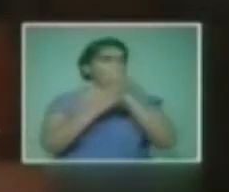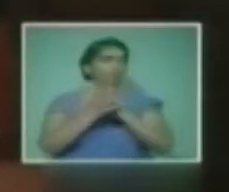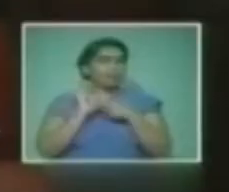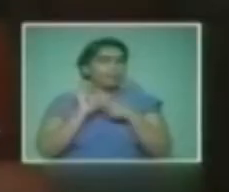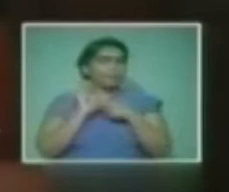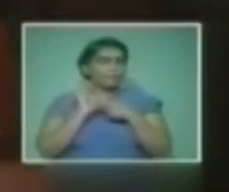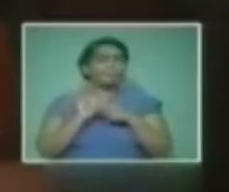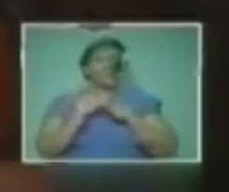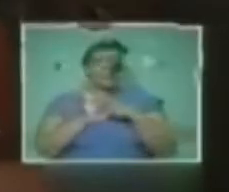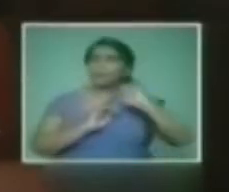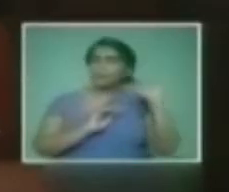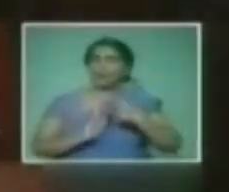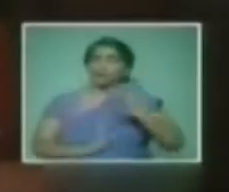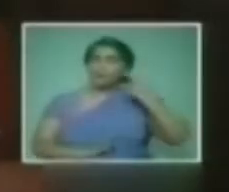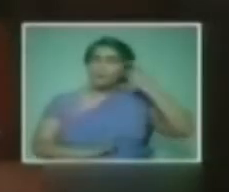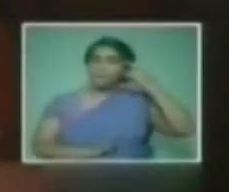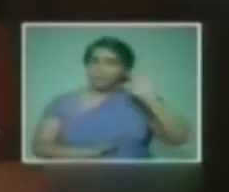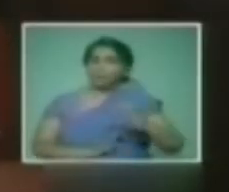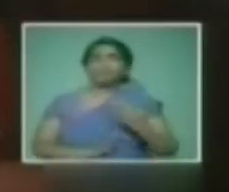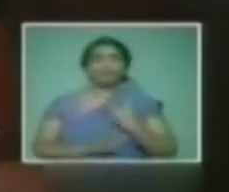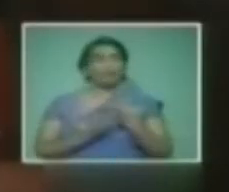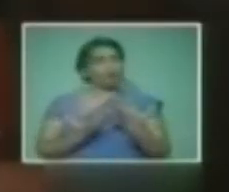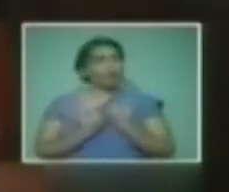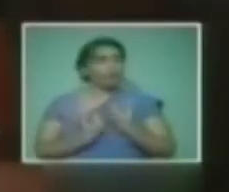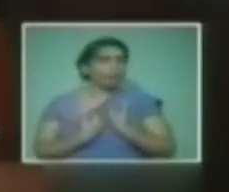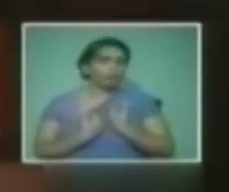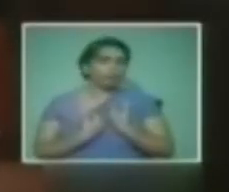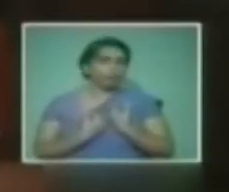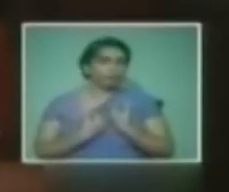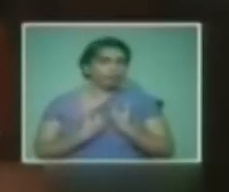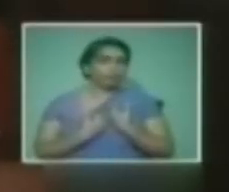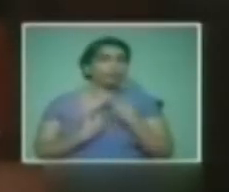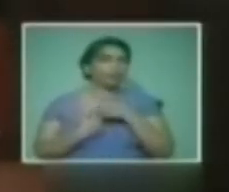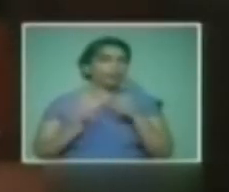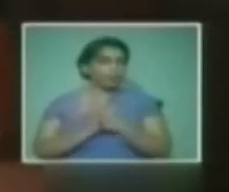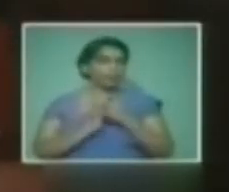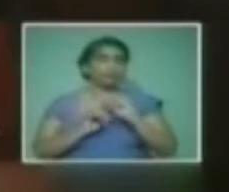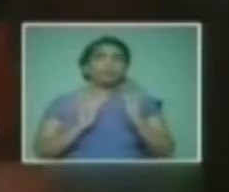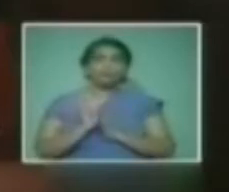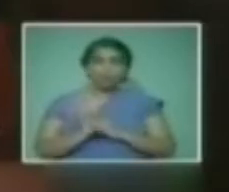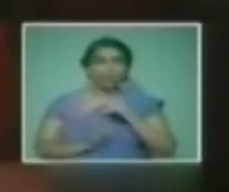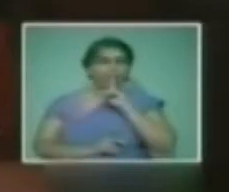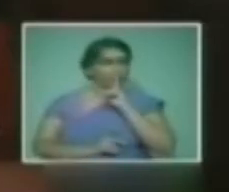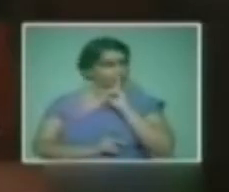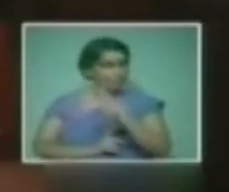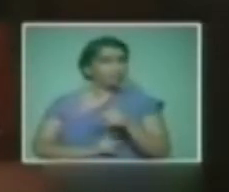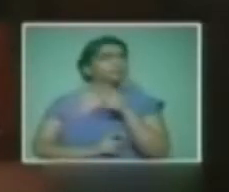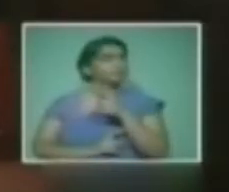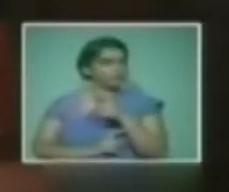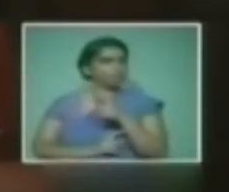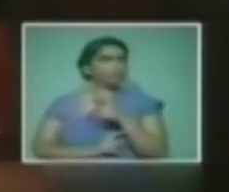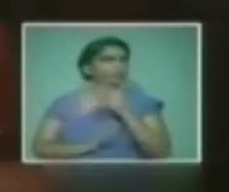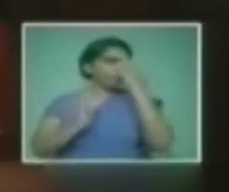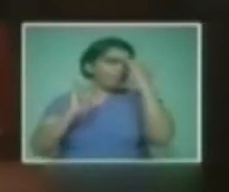22வது திருத்தம் இம் அனைவரது எதிர்பார்ப்பாகும். 22ல் பல விடயங்களில் திருத்தங்கள் மேற்கொள்ளப்படுமா இல்லையா என்பதை பிரதமரிடம் வினவ விரும்புகிறேன். திடீரென